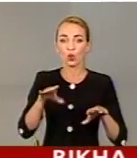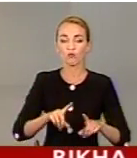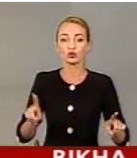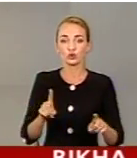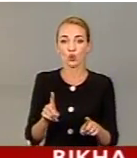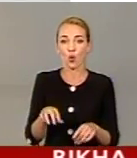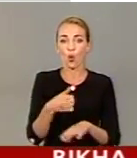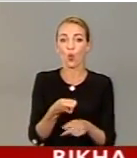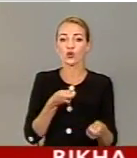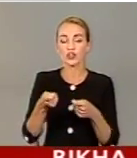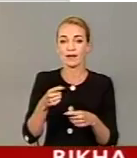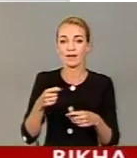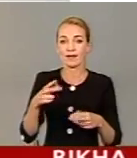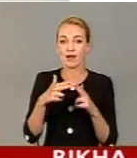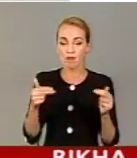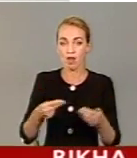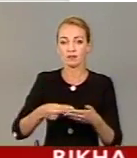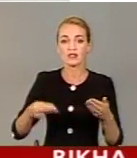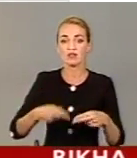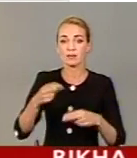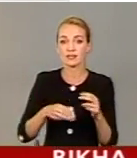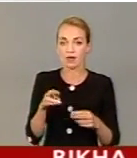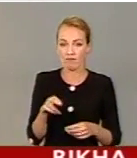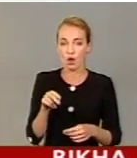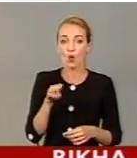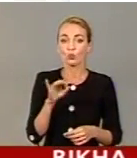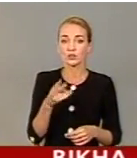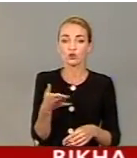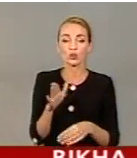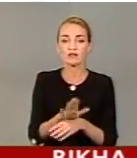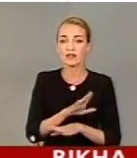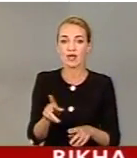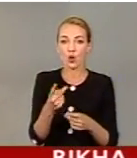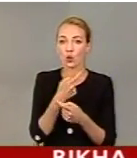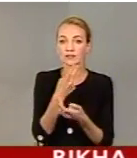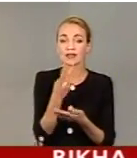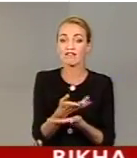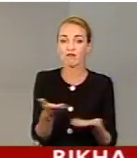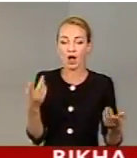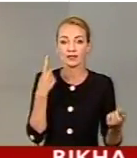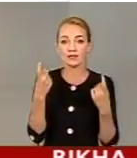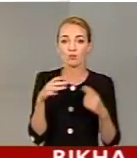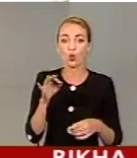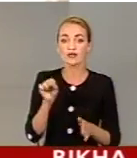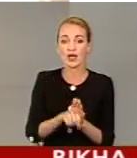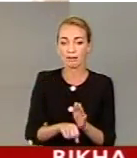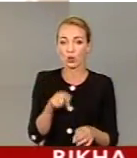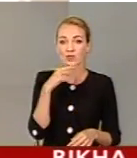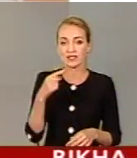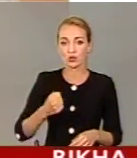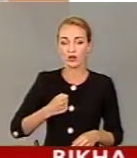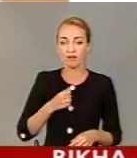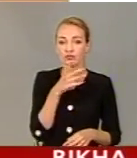що її очільник Кремля підписав наприкінці травня. Путін розпорядився не розкривати даних про загибель російських солдатів під